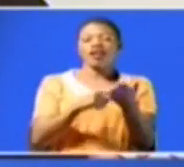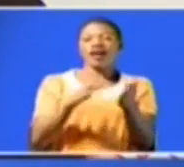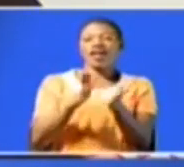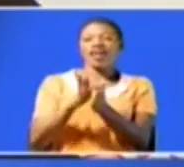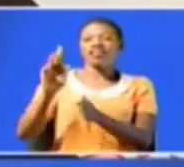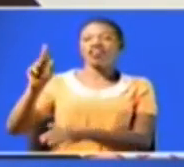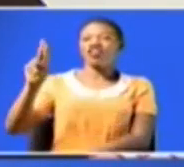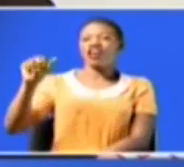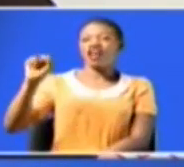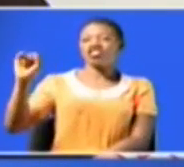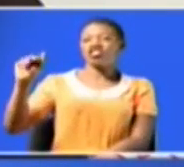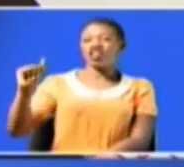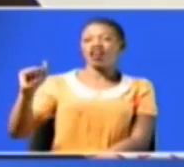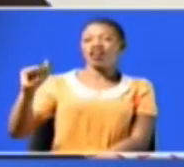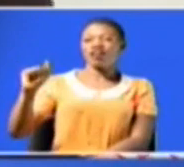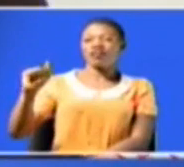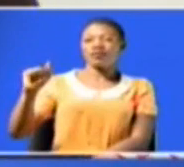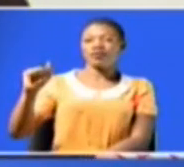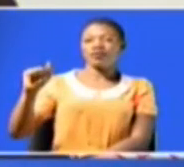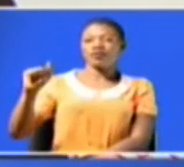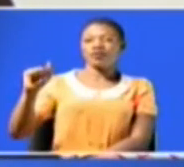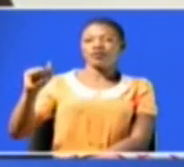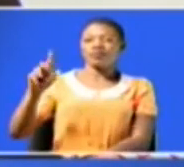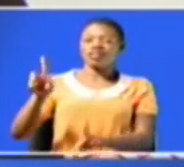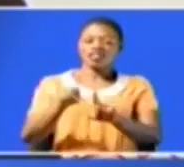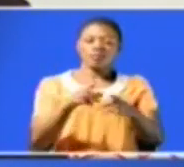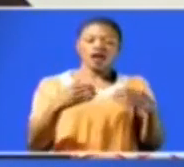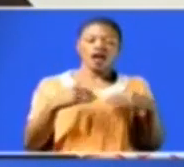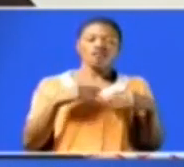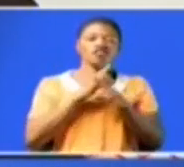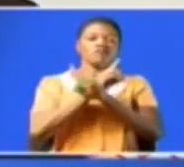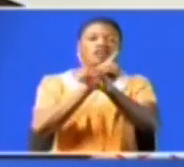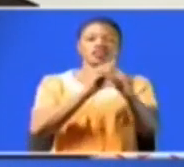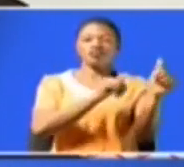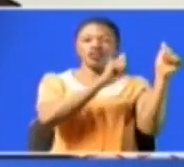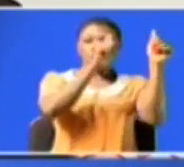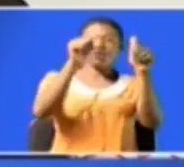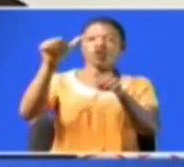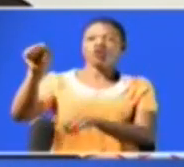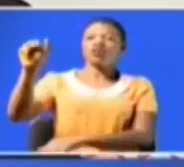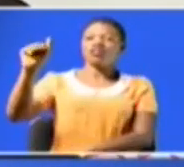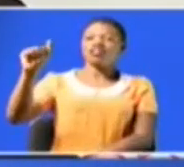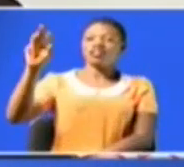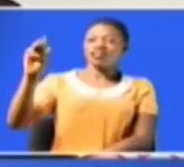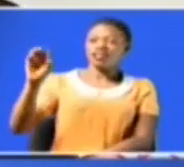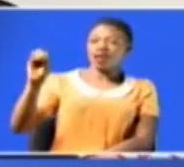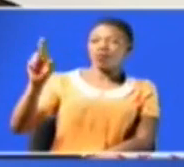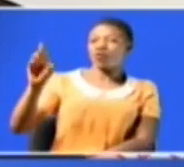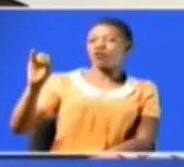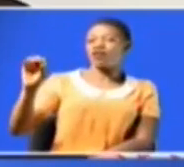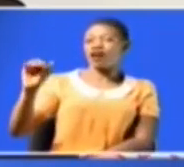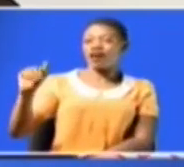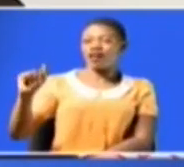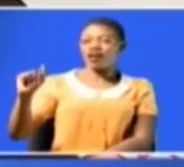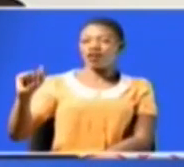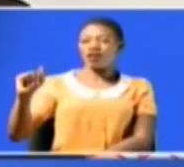the invitational sides, we've got the defending champions Samurai, Red Whalers and Apache.